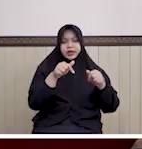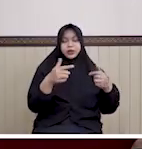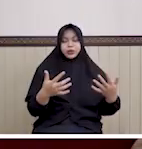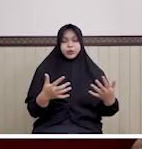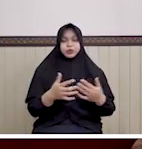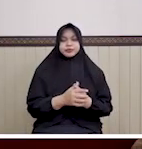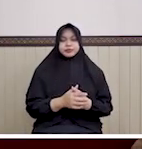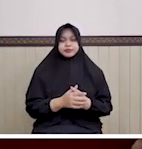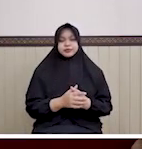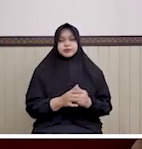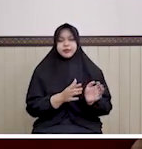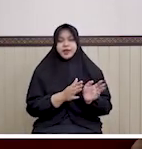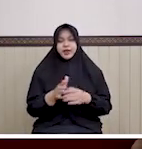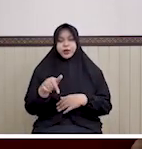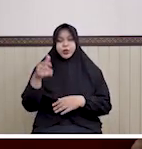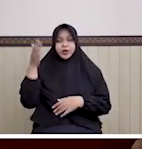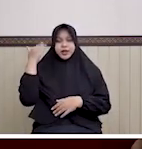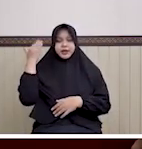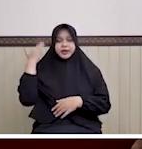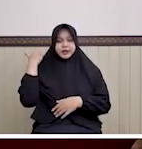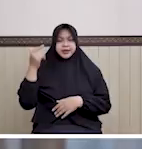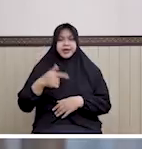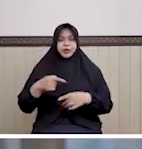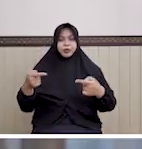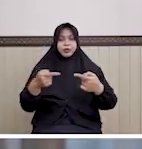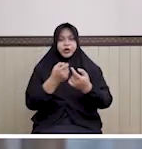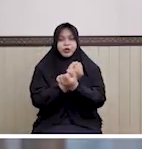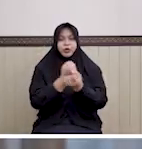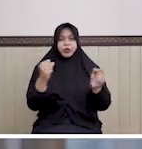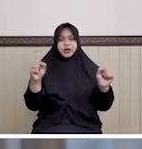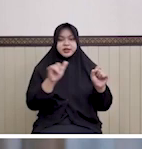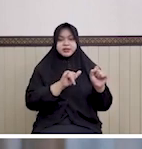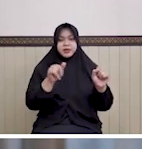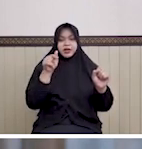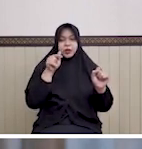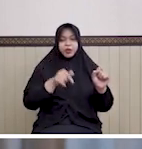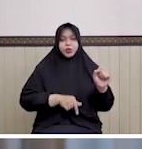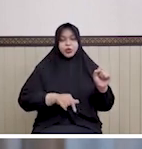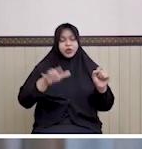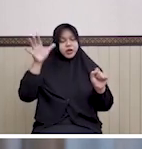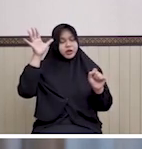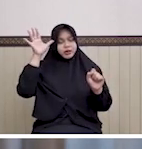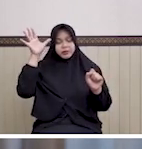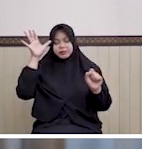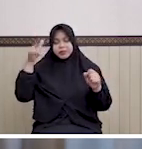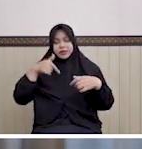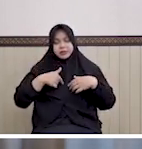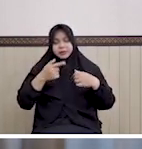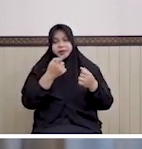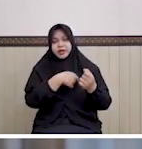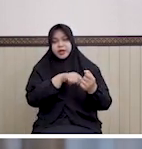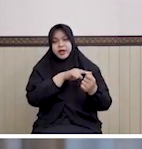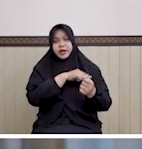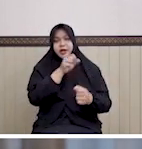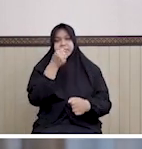ya itu tadi ya kuasa-nya disitu ya kayaknya dia nggak berdaya dengan ya ya